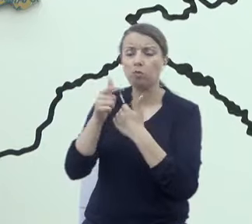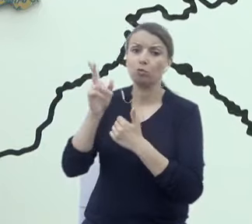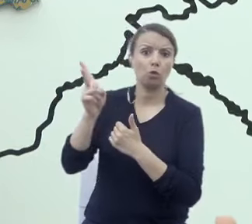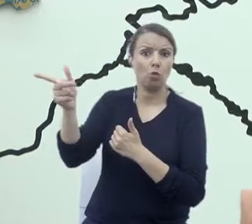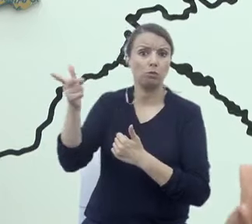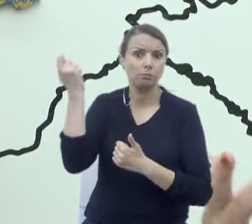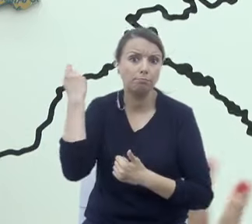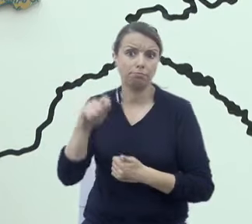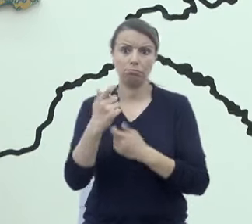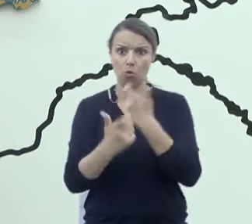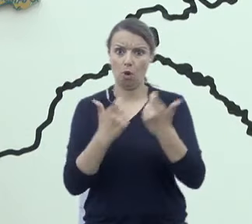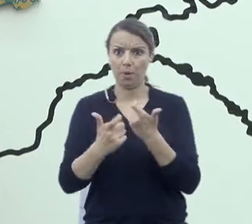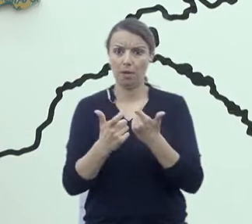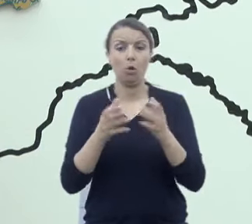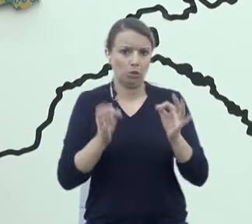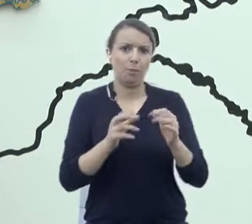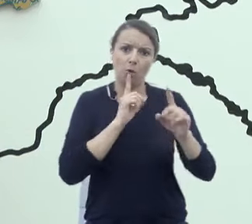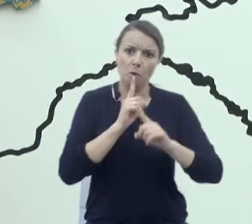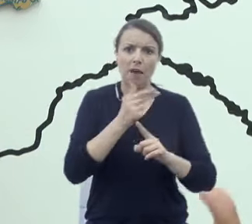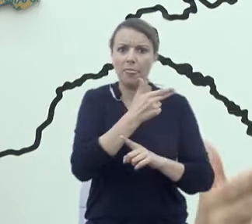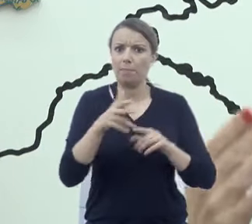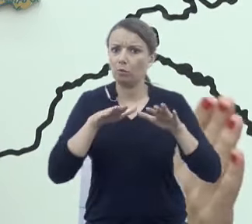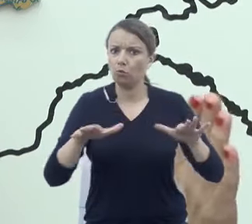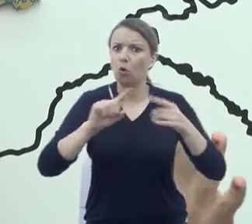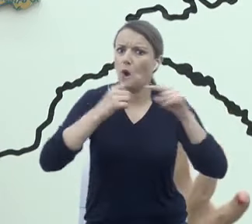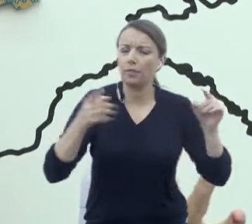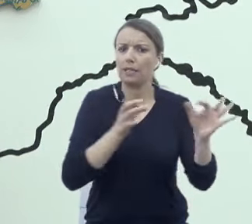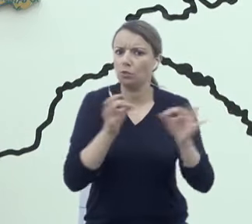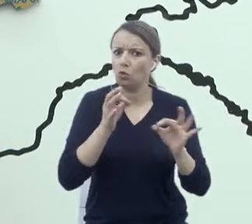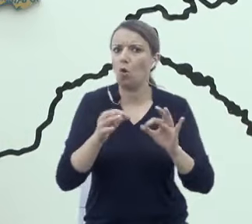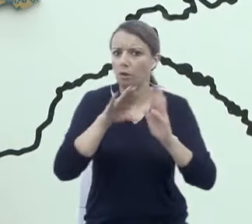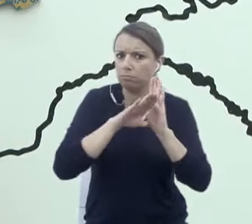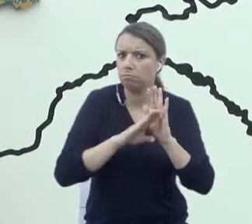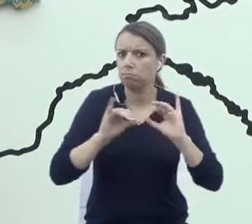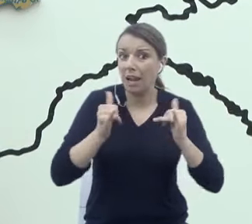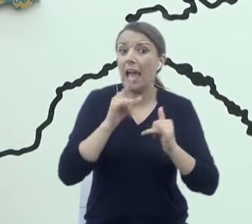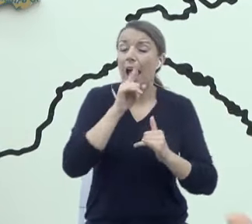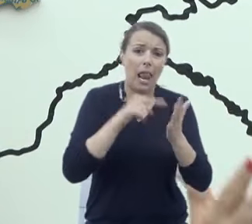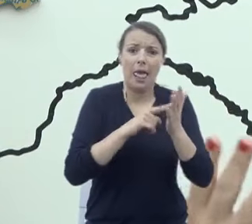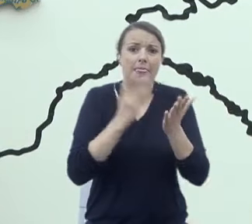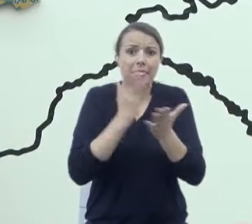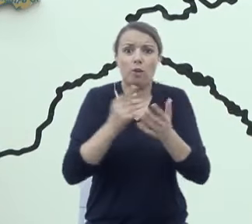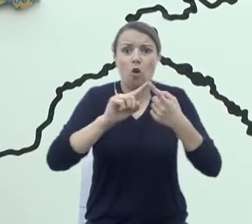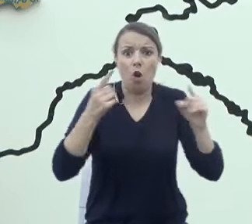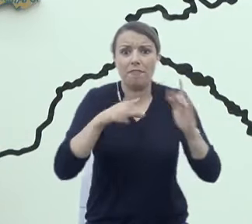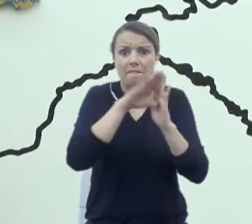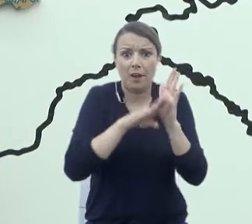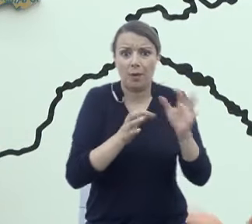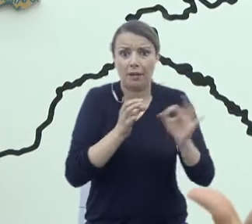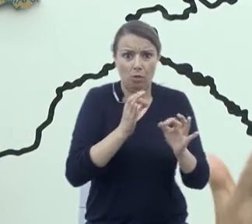warunkach. Ale co dalej? To nie są tylko warunki. Co sprawia, że dana osoba jak gdyby